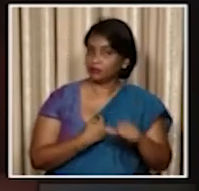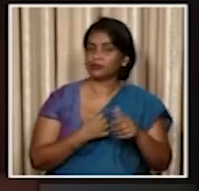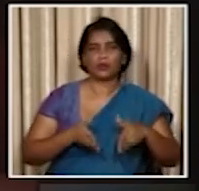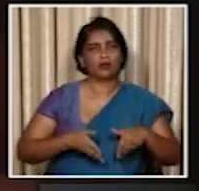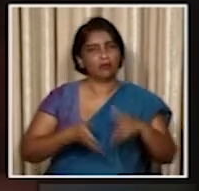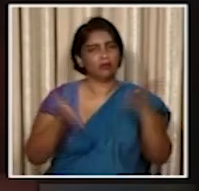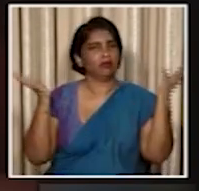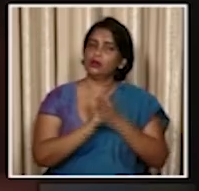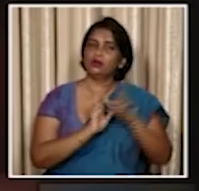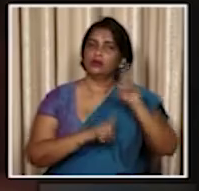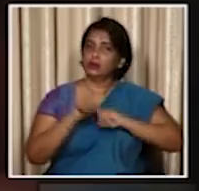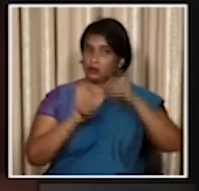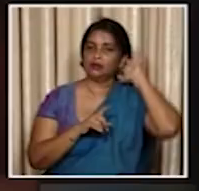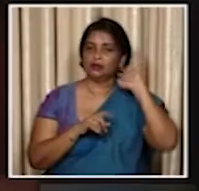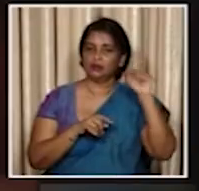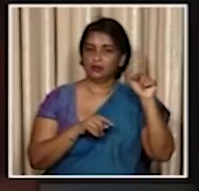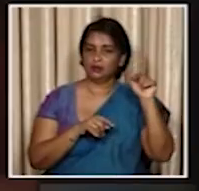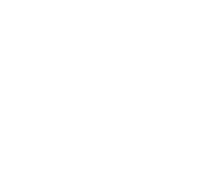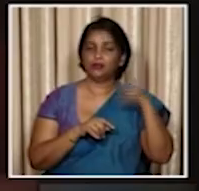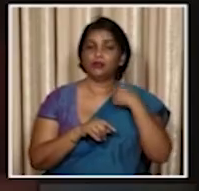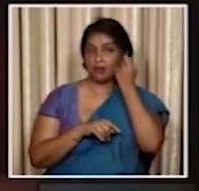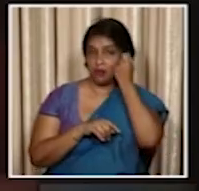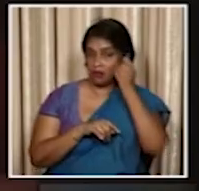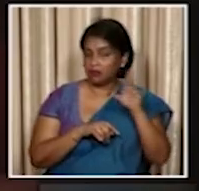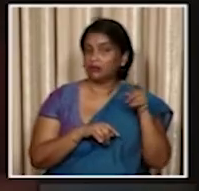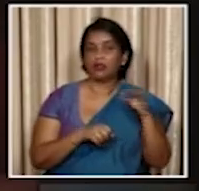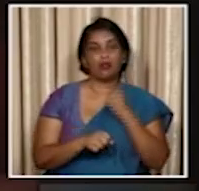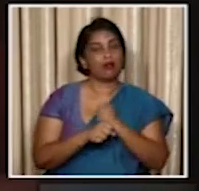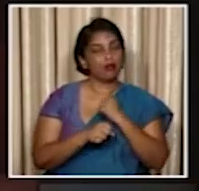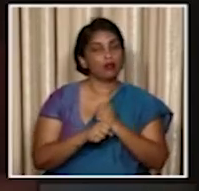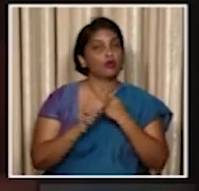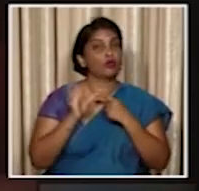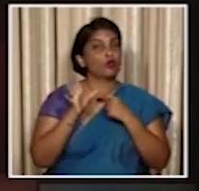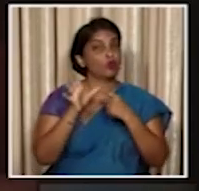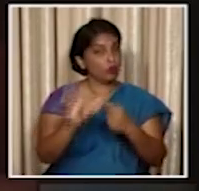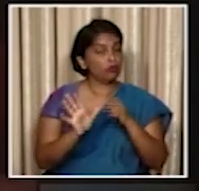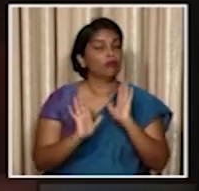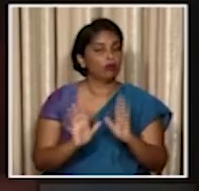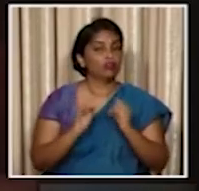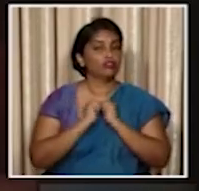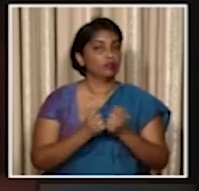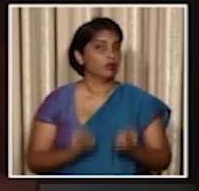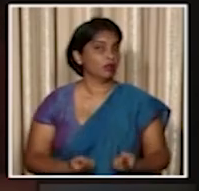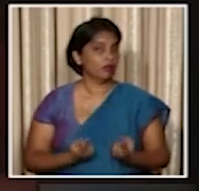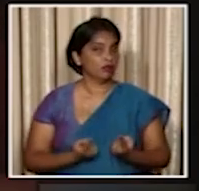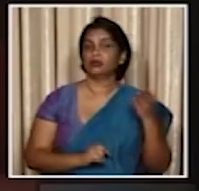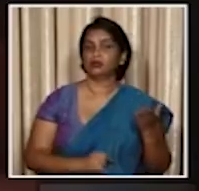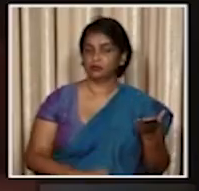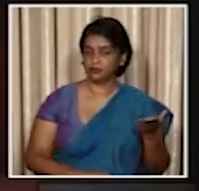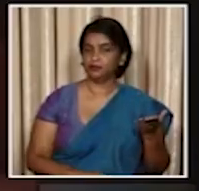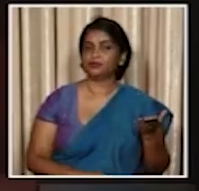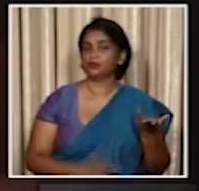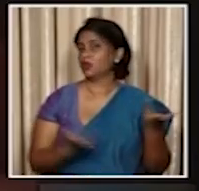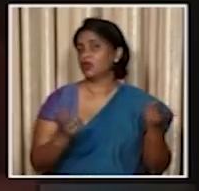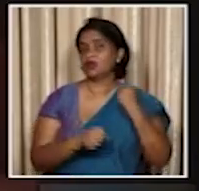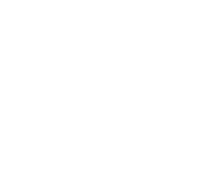මහපාරේ හිටිය උද්ඝෝෂණයක ඒ අයගේ යෝජනාවක් තියෙනවා ආණ්ඩුව පිළිතුරු දෙන්නට ඕන මේ රැකියාව විරහිත උපාධිධාරීන්.